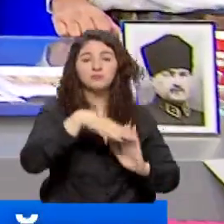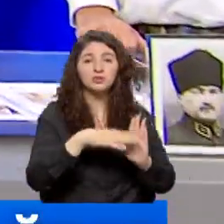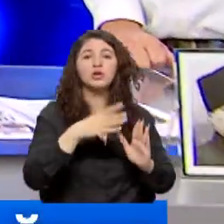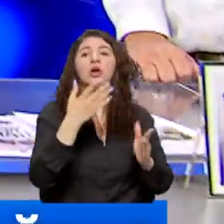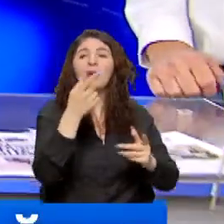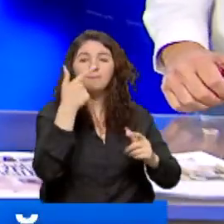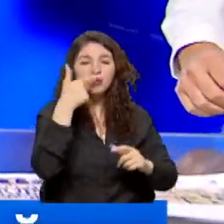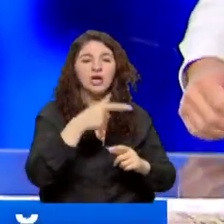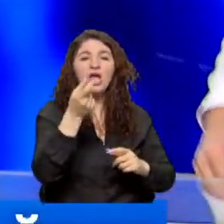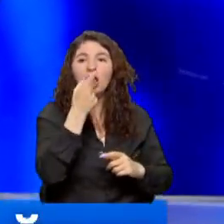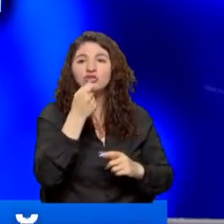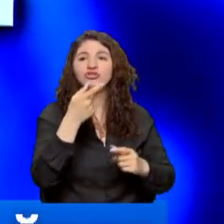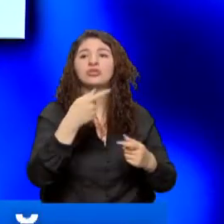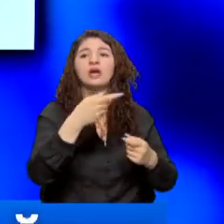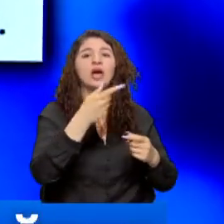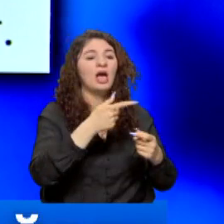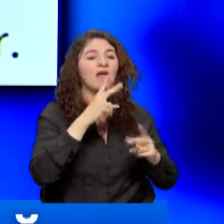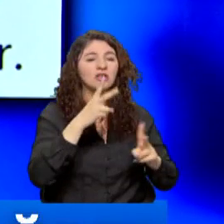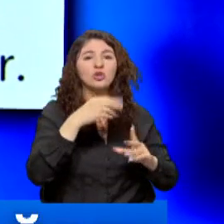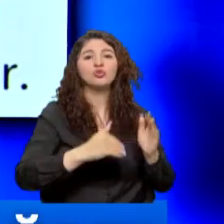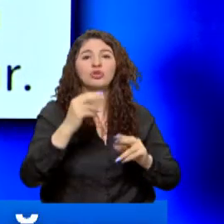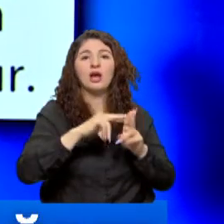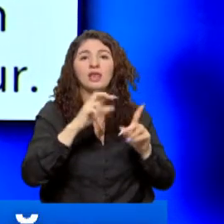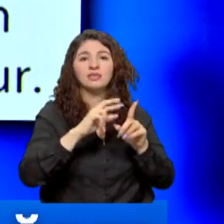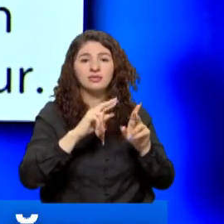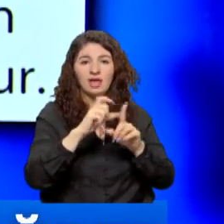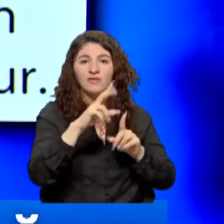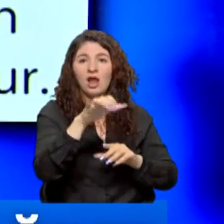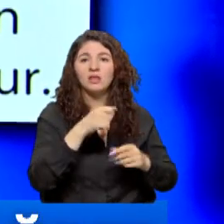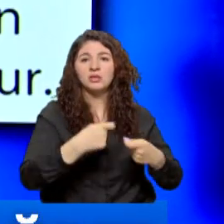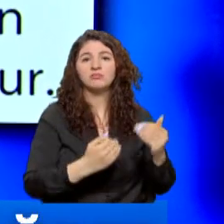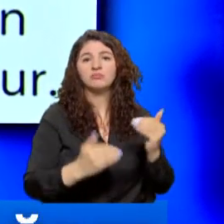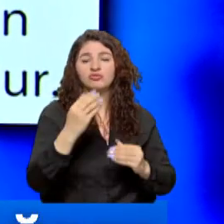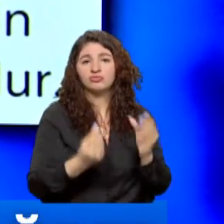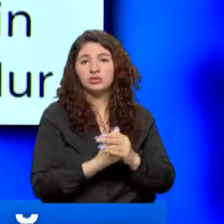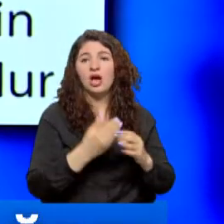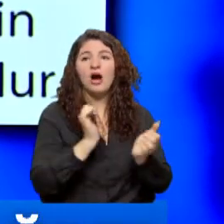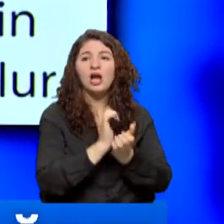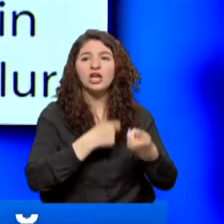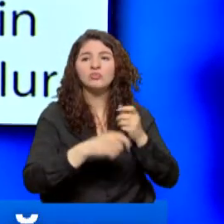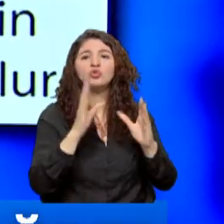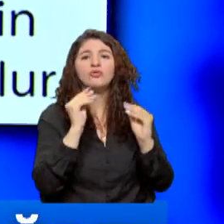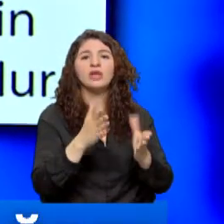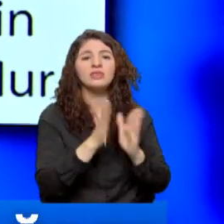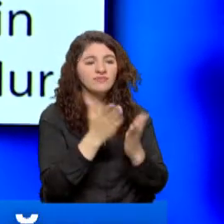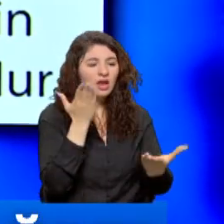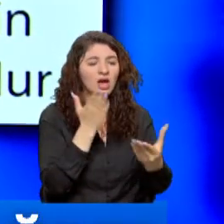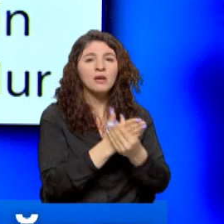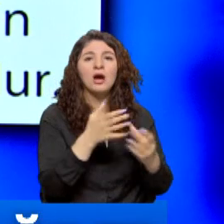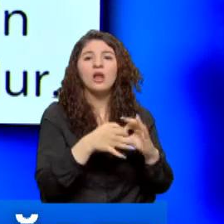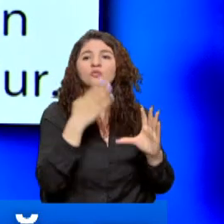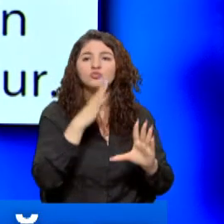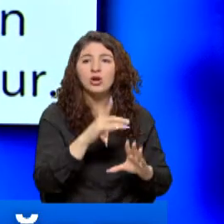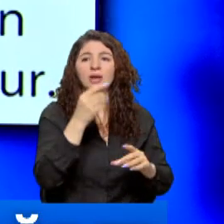mazotu ilacı elektriği yüksek KDV ile alan çiftçiye maliyet artışı yarattık aile İşletmeleri çoğu deftere tabi değil